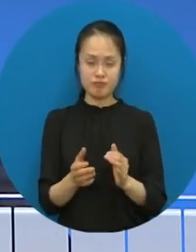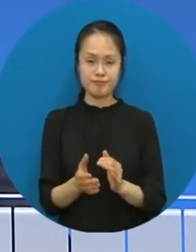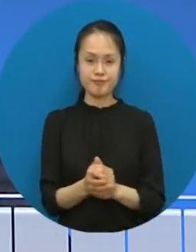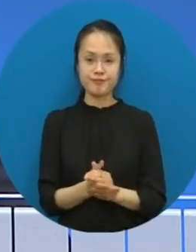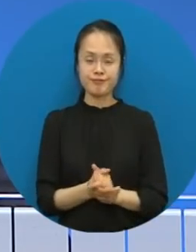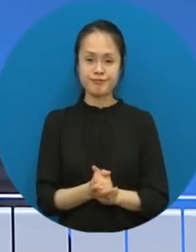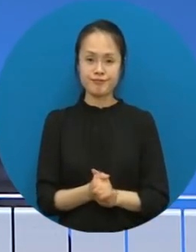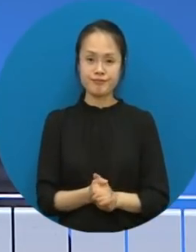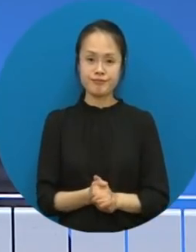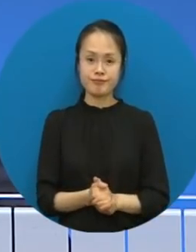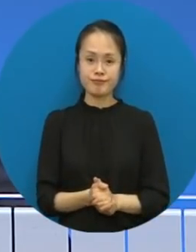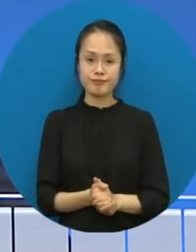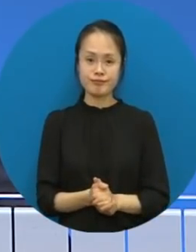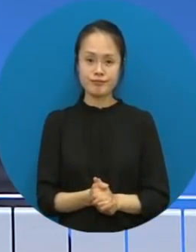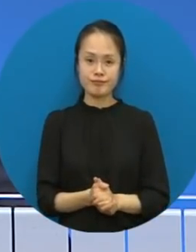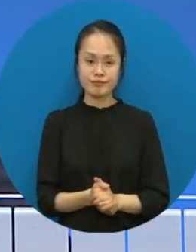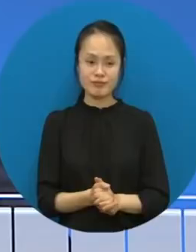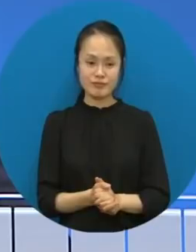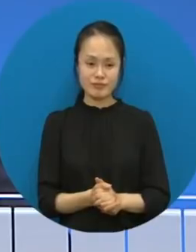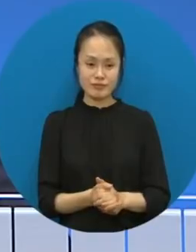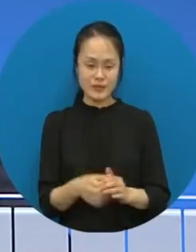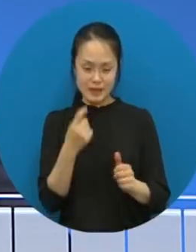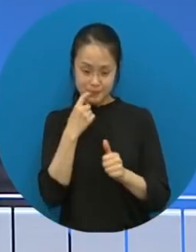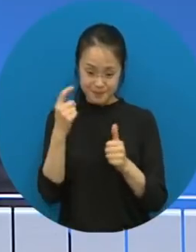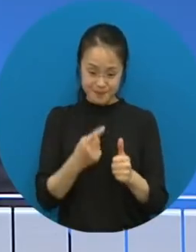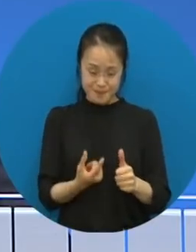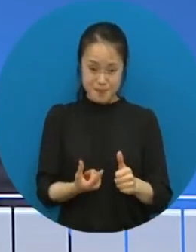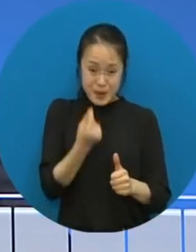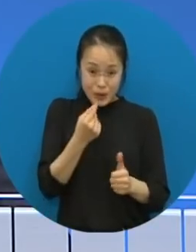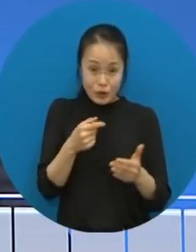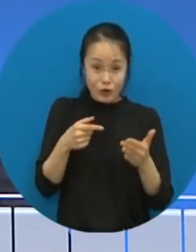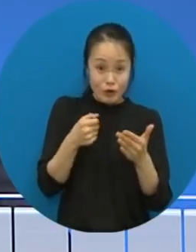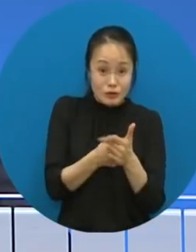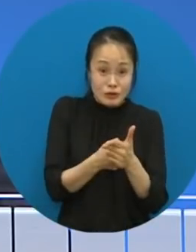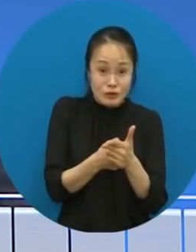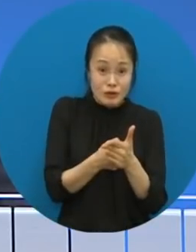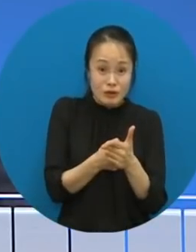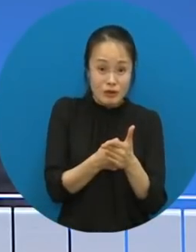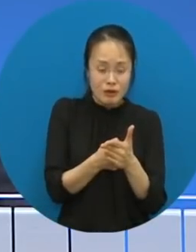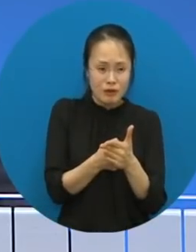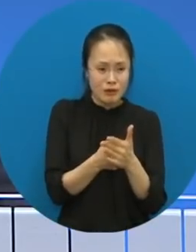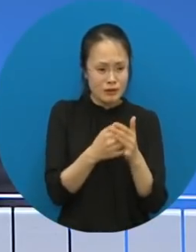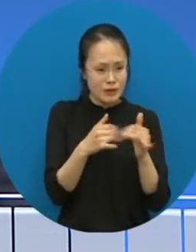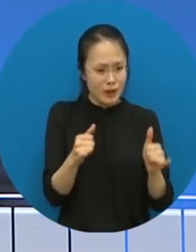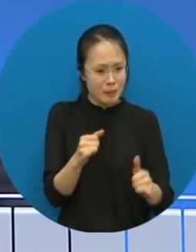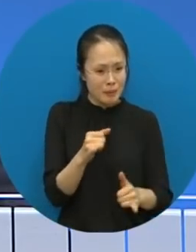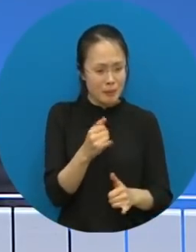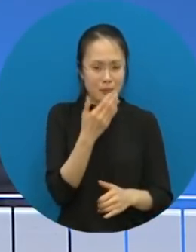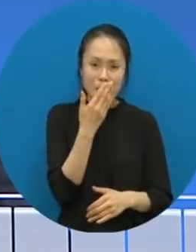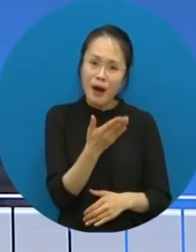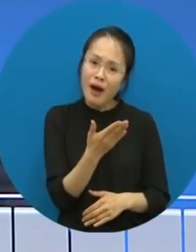이게 왜 갑자기 결정하면 이게 이상하지 않습니까? 진짜가 아닐 수 있지 않습니까?